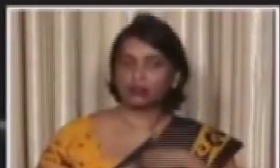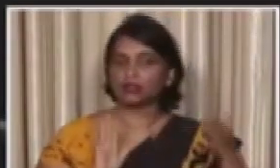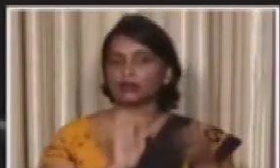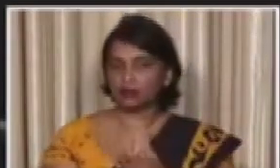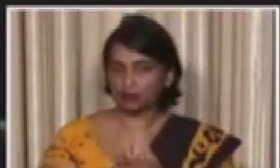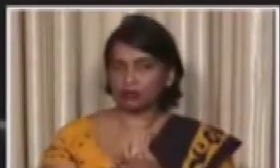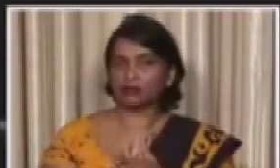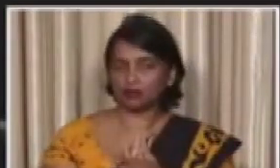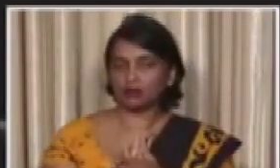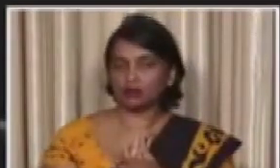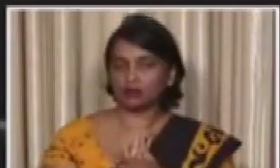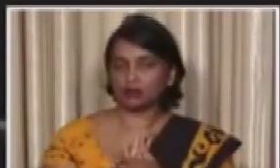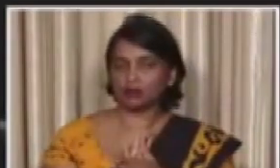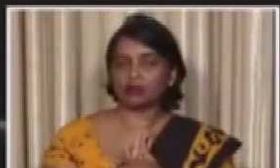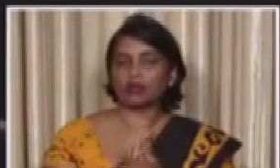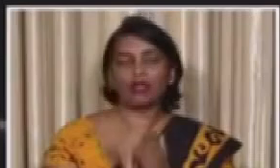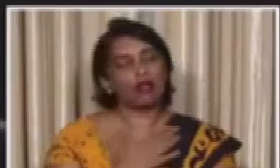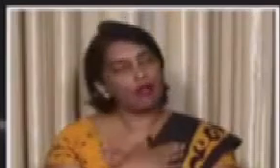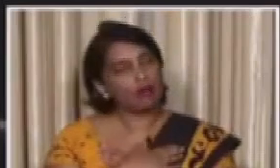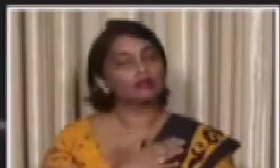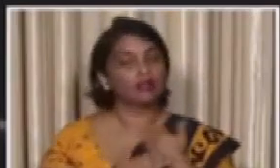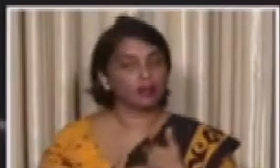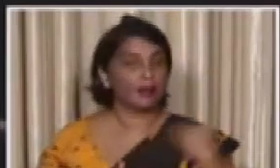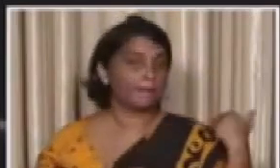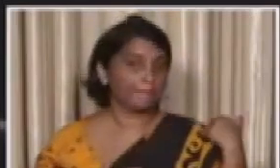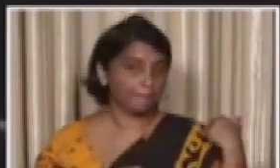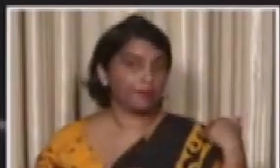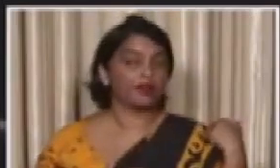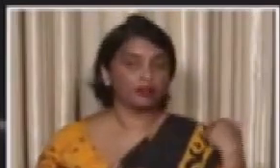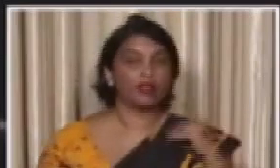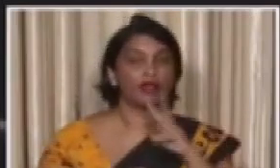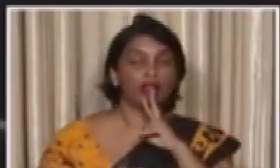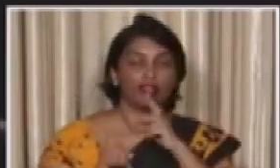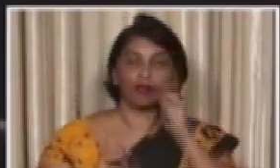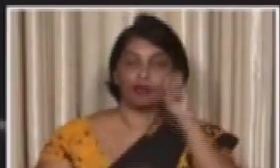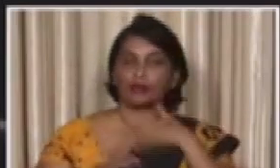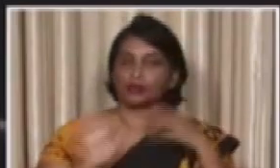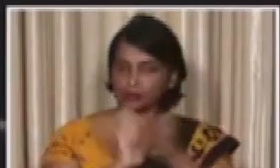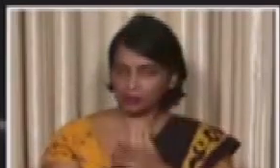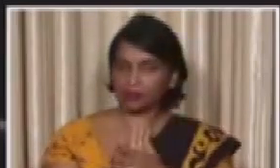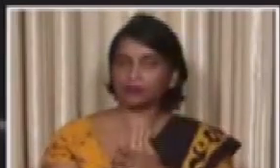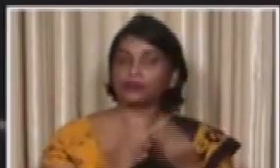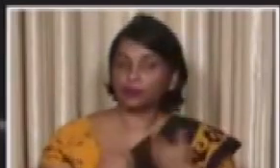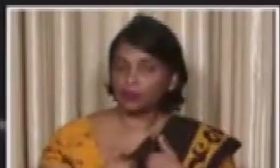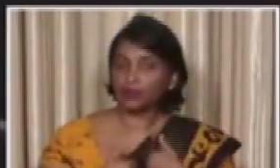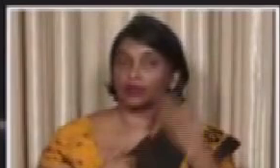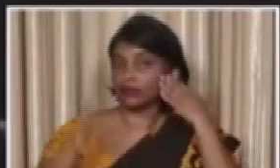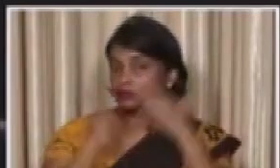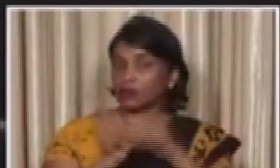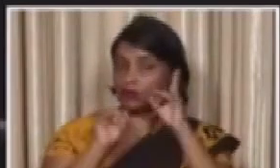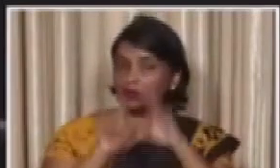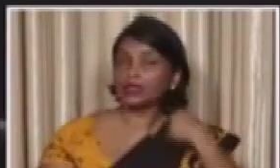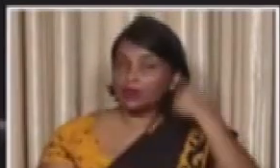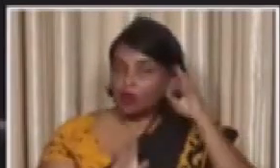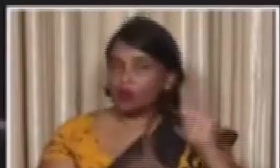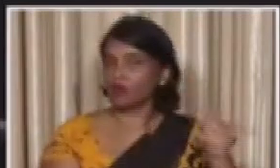සහසම්බන්ධතාවයක් ආදරයෙන් තමයි මගේ සහෝදරයා සහ රත්නපුර ජනතාව අතර තිබුණේ. මගේ දර්ශනයත් මා අදහන්නෙත්